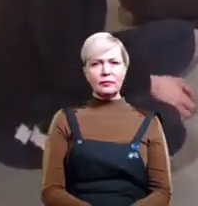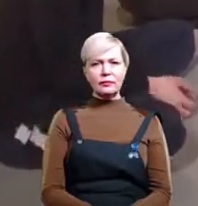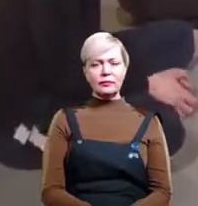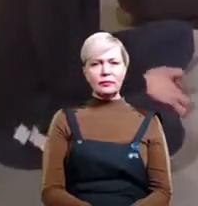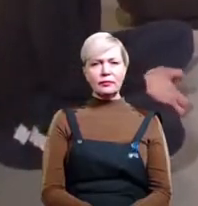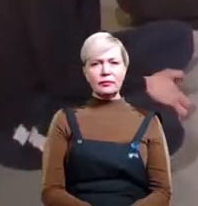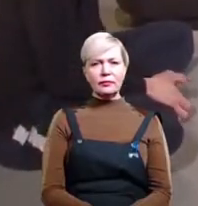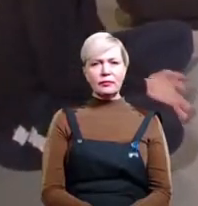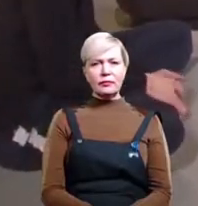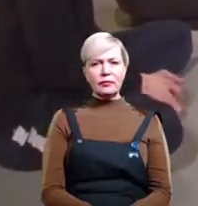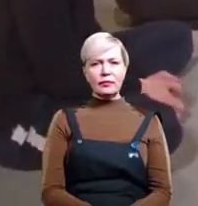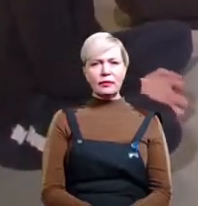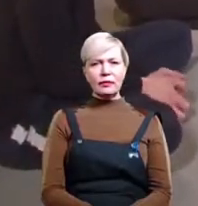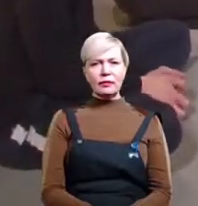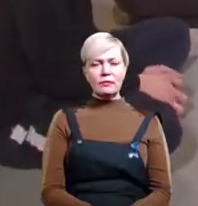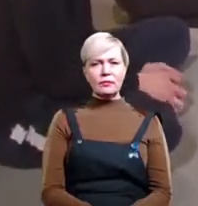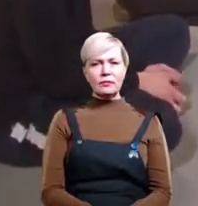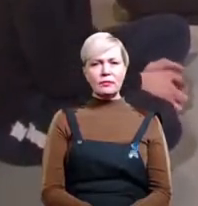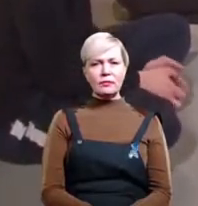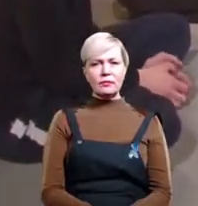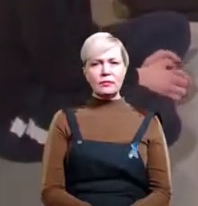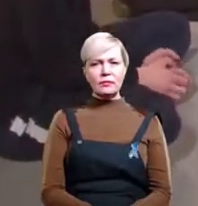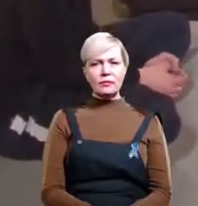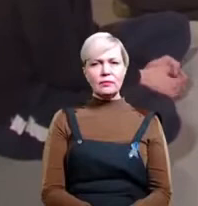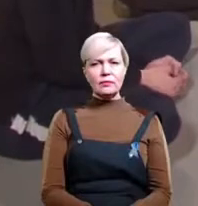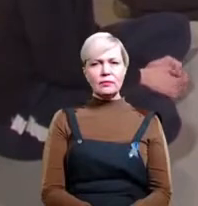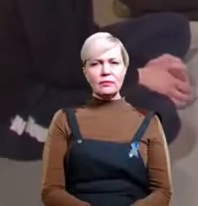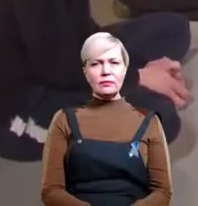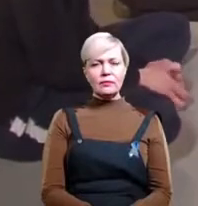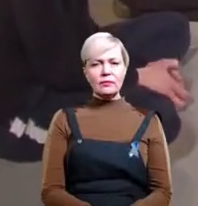кожну квітку чую серце. Все вместе.